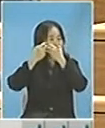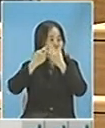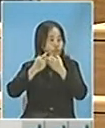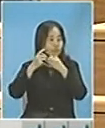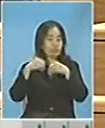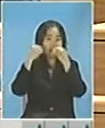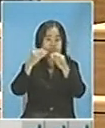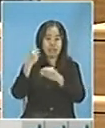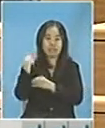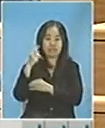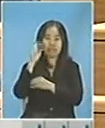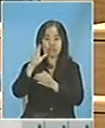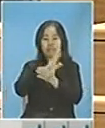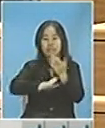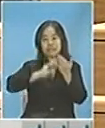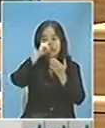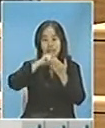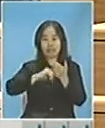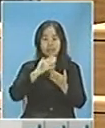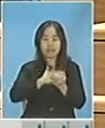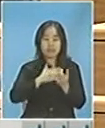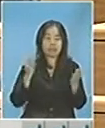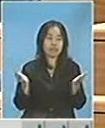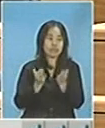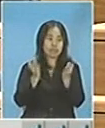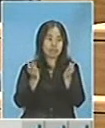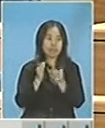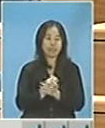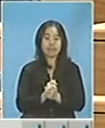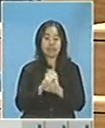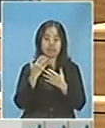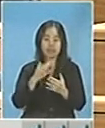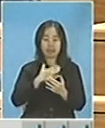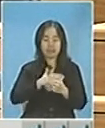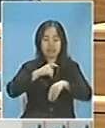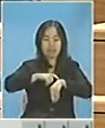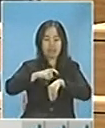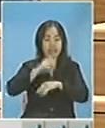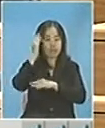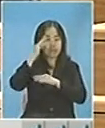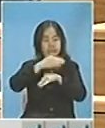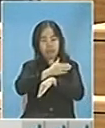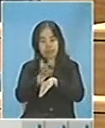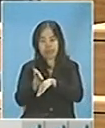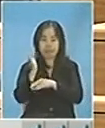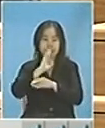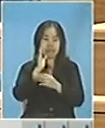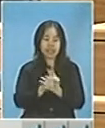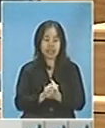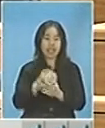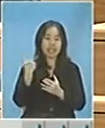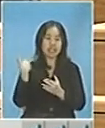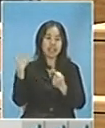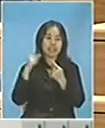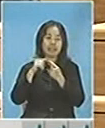ทศชาติของเราเพราะฉะนั้นเนี่ยผมสนับสนุนอย่างยิ่งครับแล้วก็คงไม่ใช้เวลาในการอภิปรายมากเราควรจะส